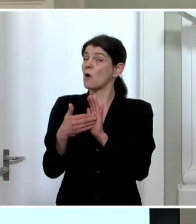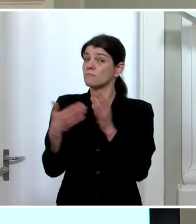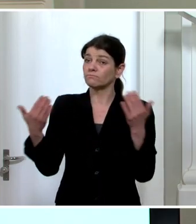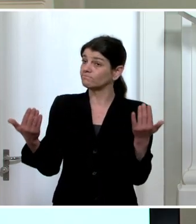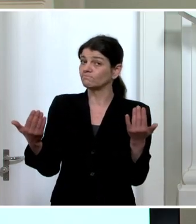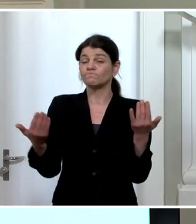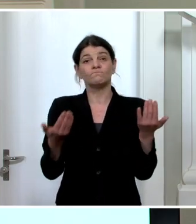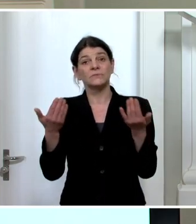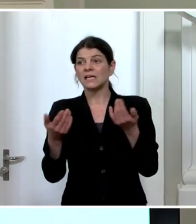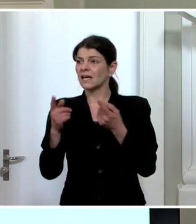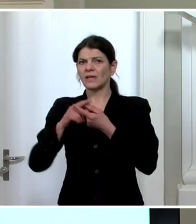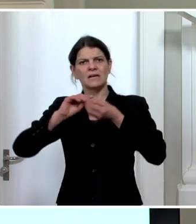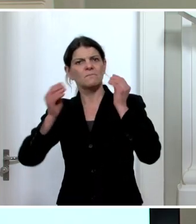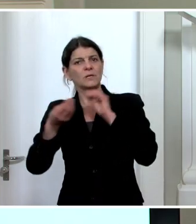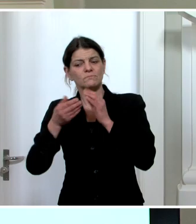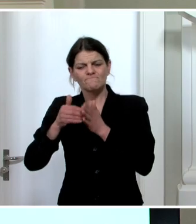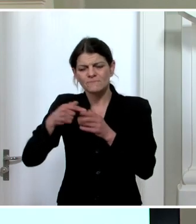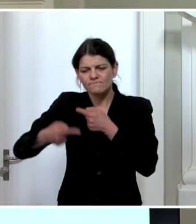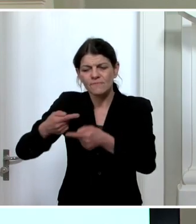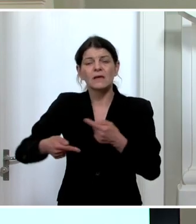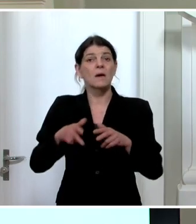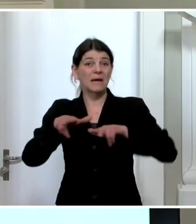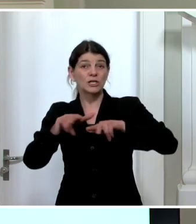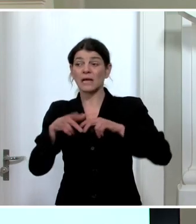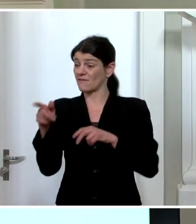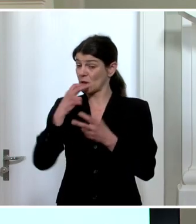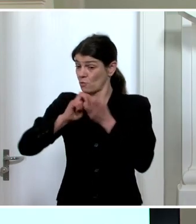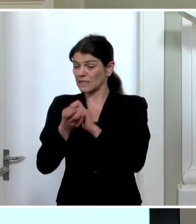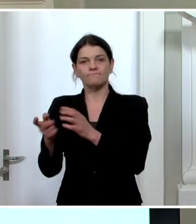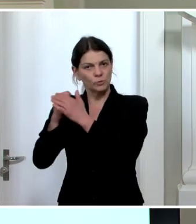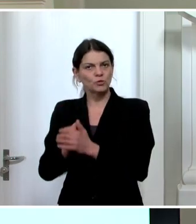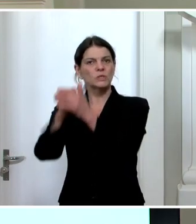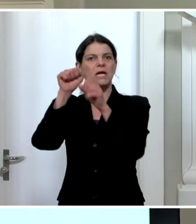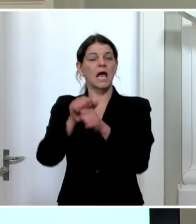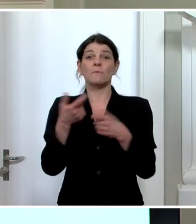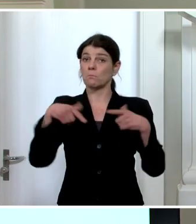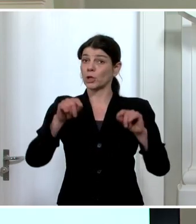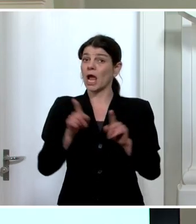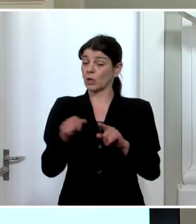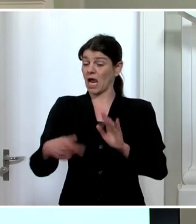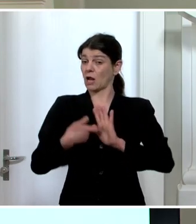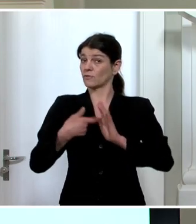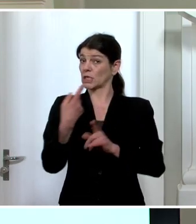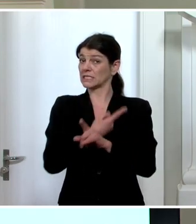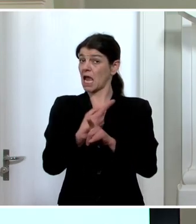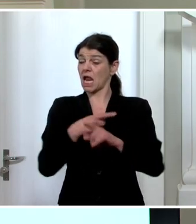zweckdienlichen Business Continuity Management. Das bedeutet, dass auch in dieser herausfordernden Zeit alle